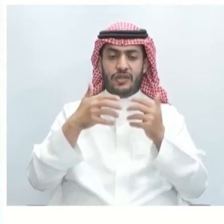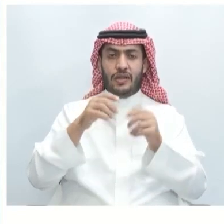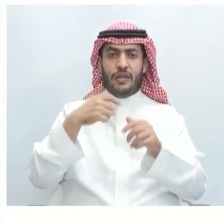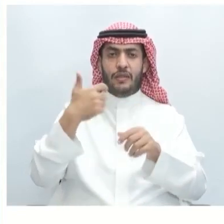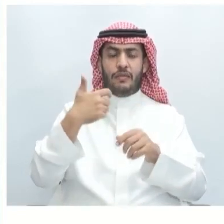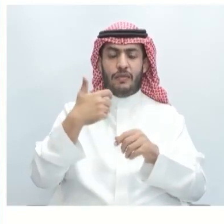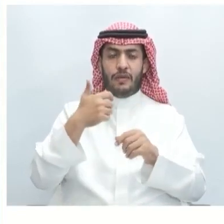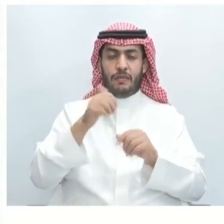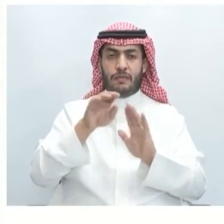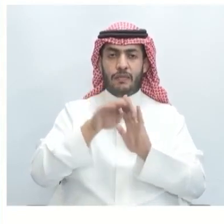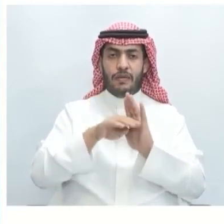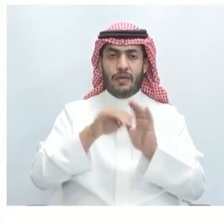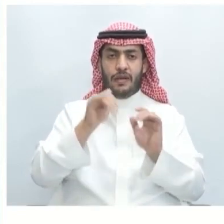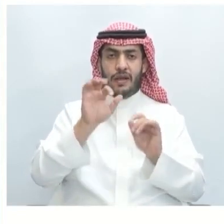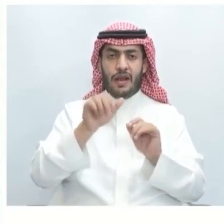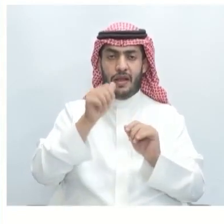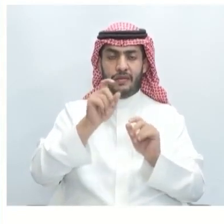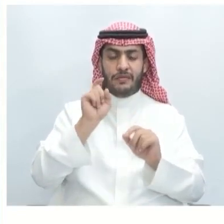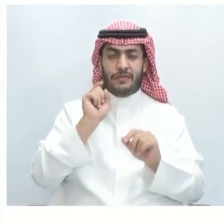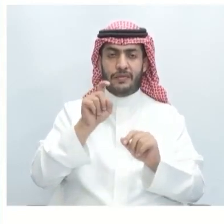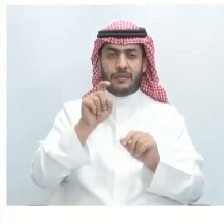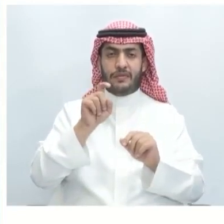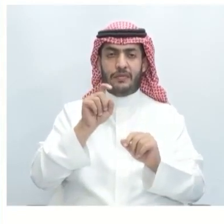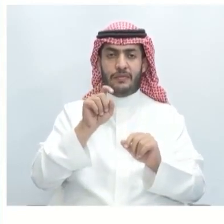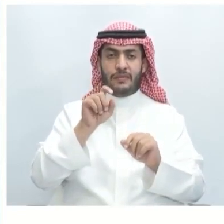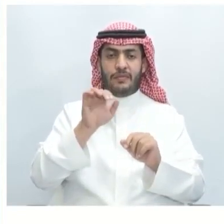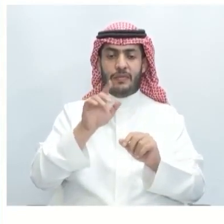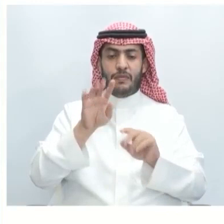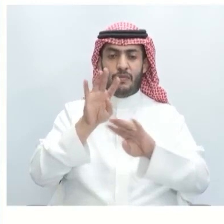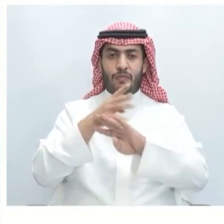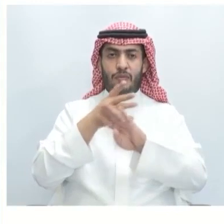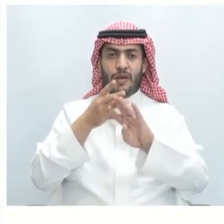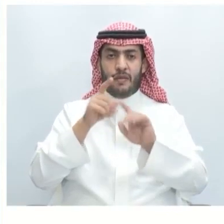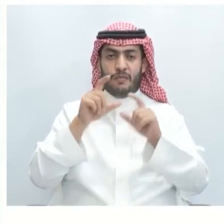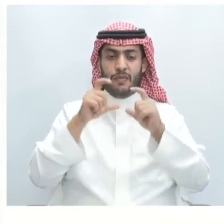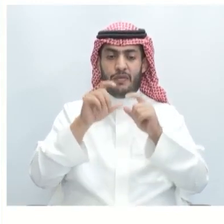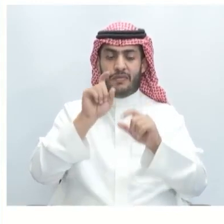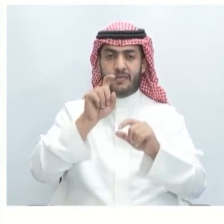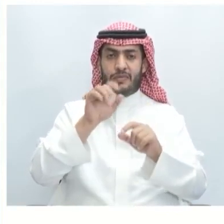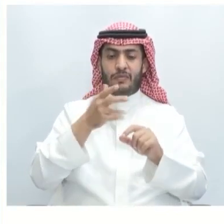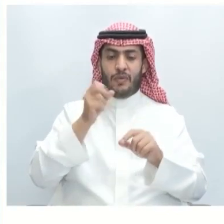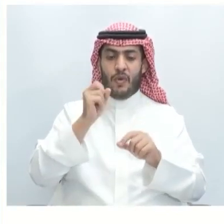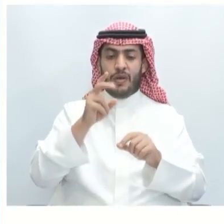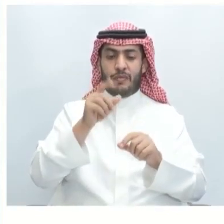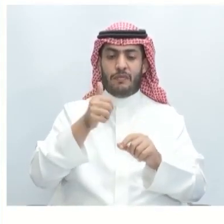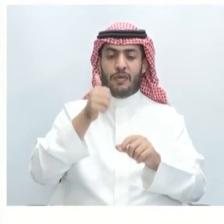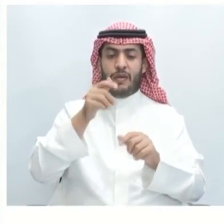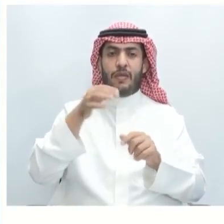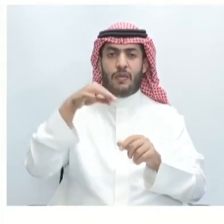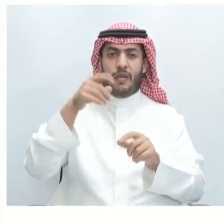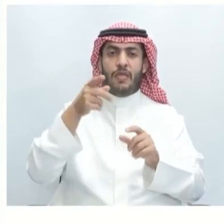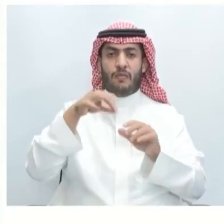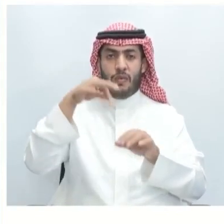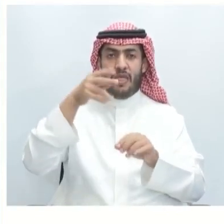تلقائيا من خلال اعاده بالنقر على زر الملخص في خانه مربع الحوار ومن ثم على زر اوكي فتظهر امامك ورقه ملخص